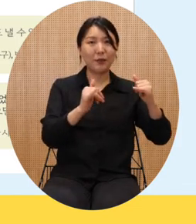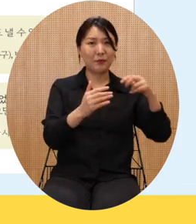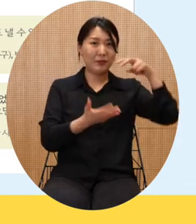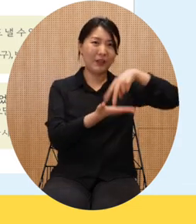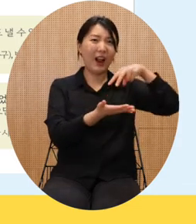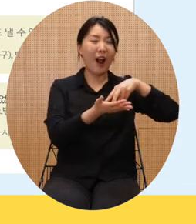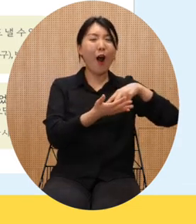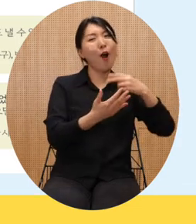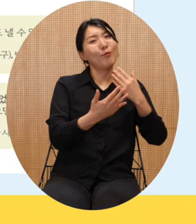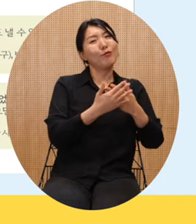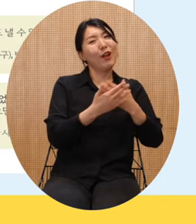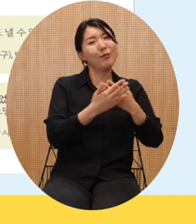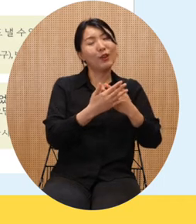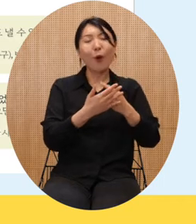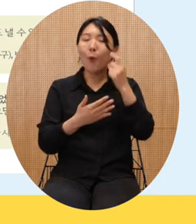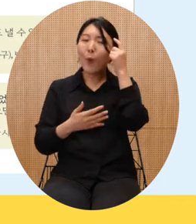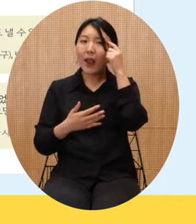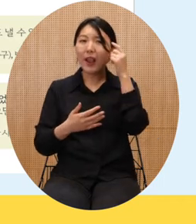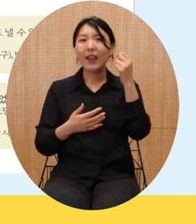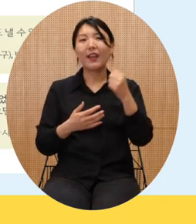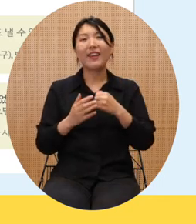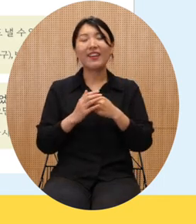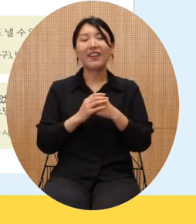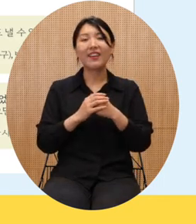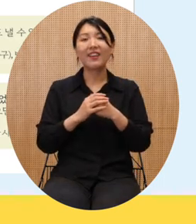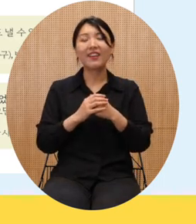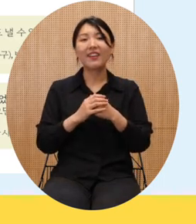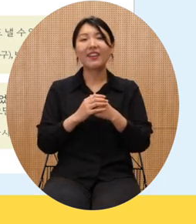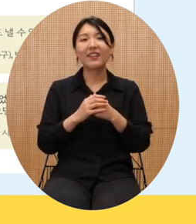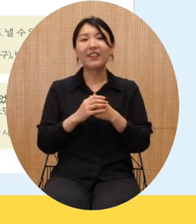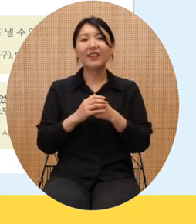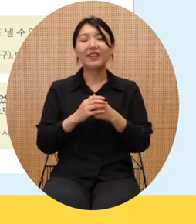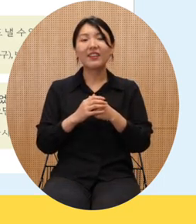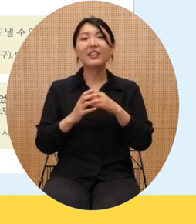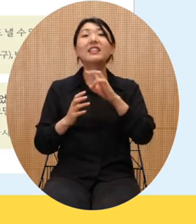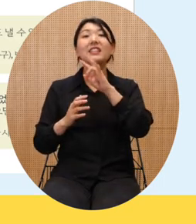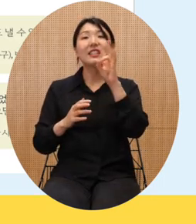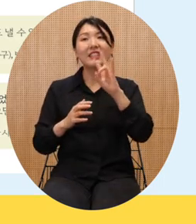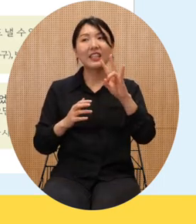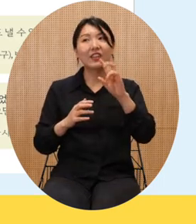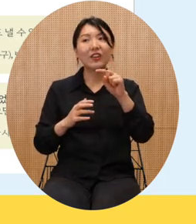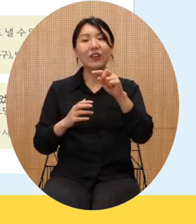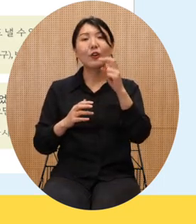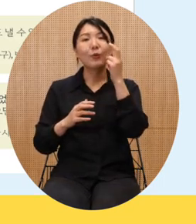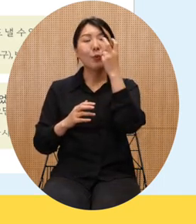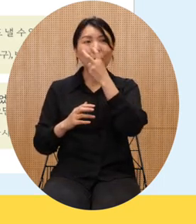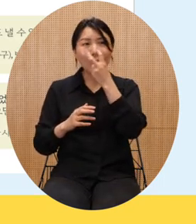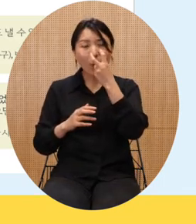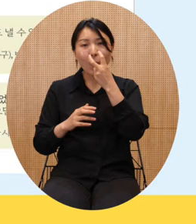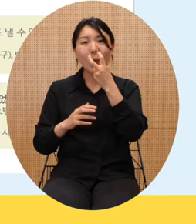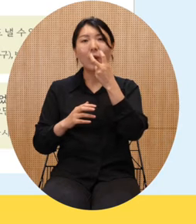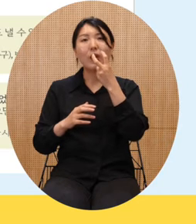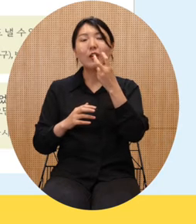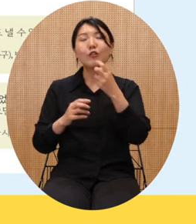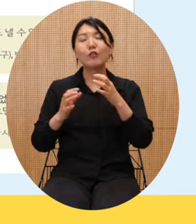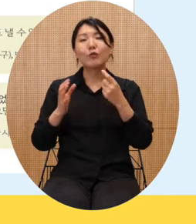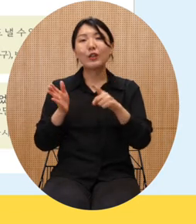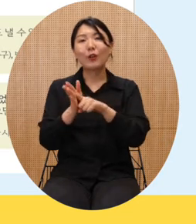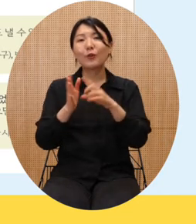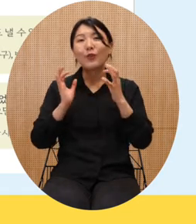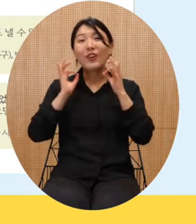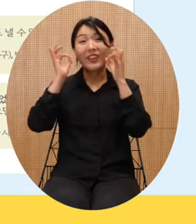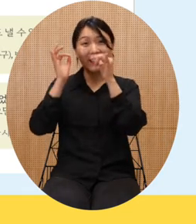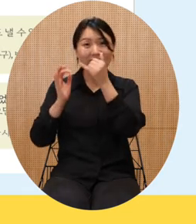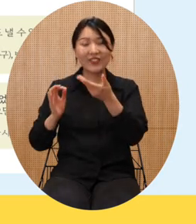혹시나 없어지는 건 아닌가 하는 걱정이 너무 많으신 거예요. 이게 왜 자꾸 조사, 이 한편으로는 시흥시에서